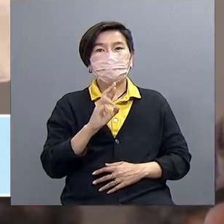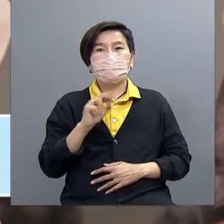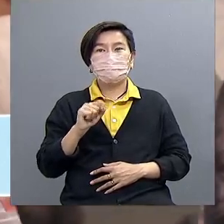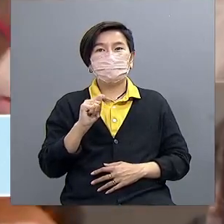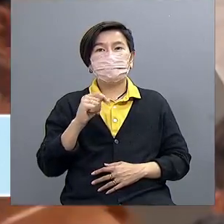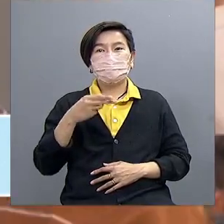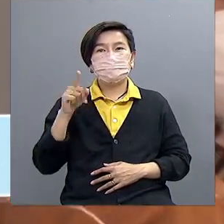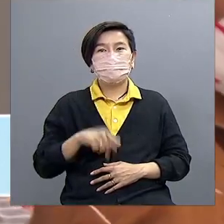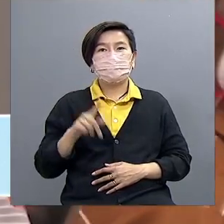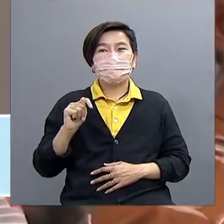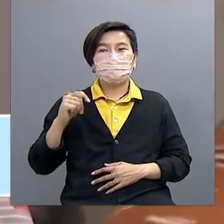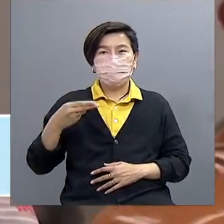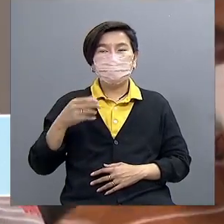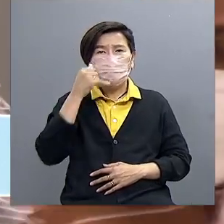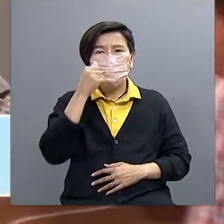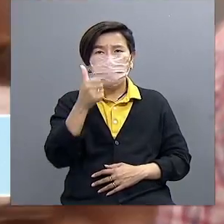www.caat.or.th/th หรือโทร